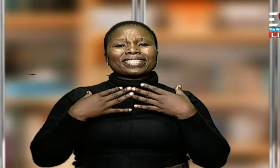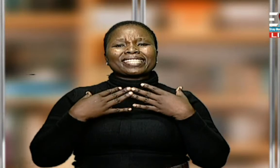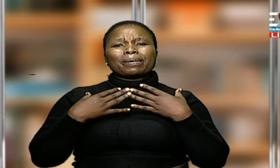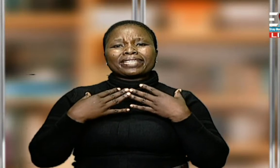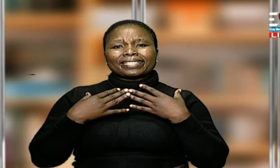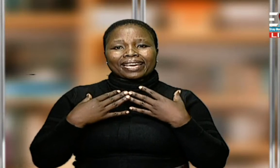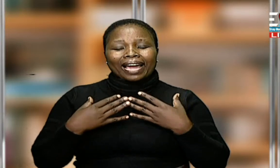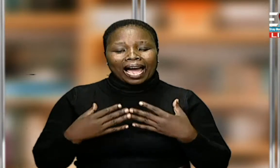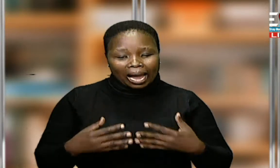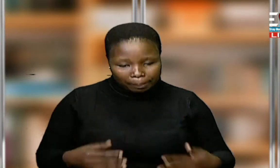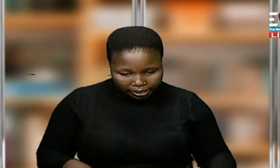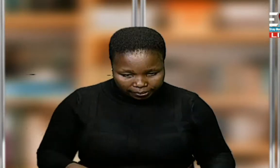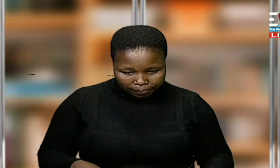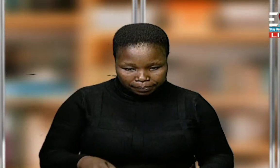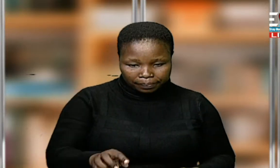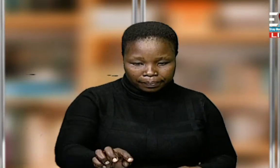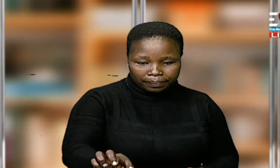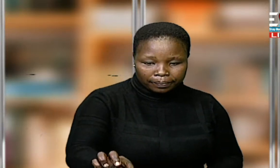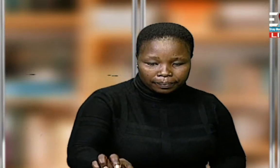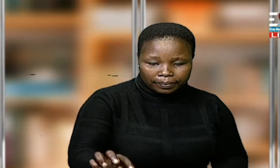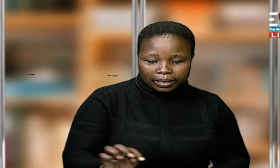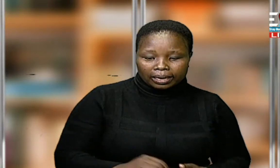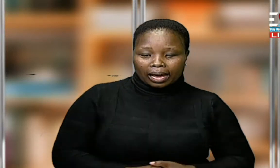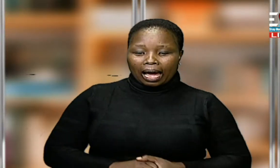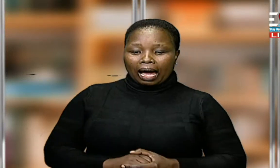timphawu utisebenzise kabi.